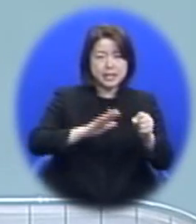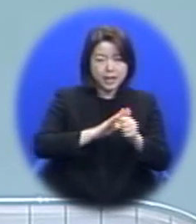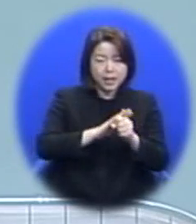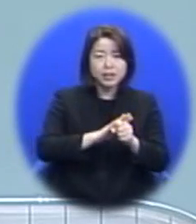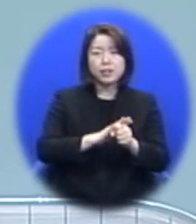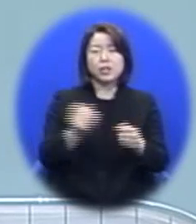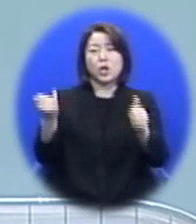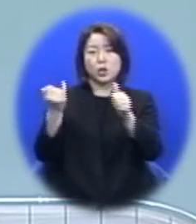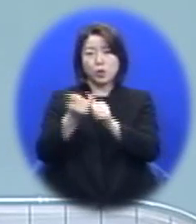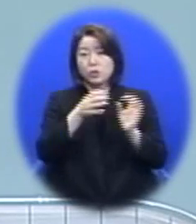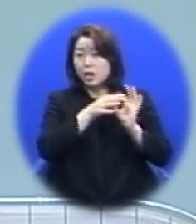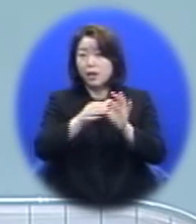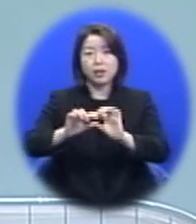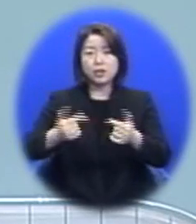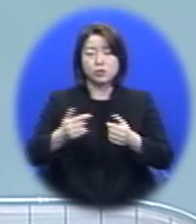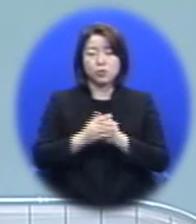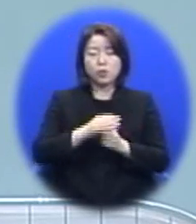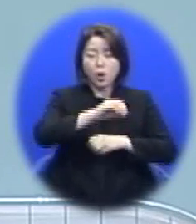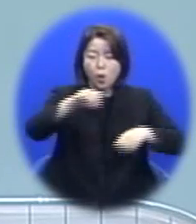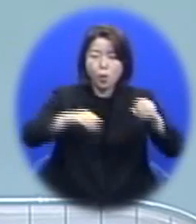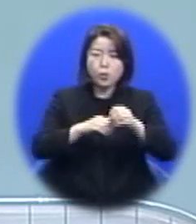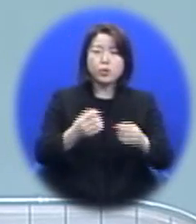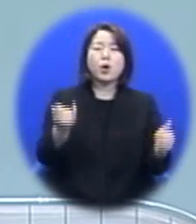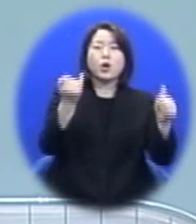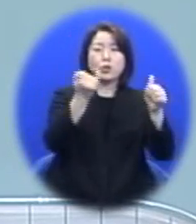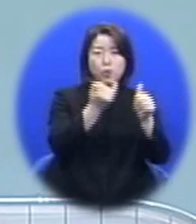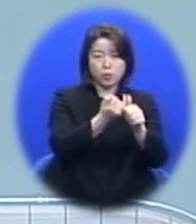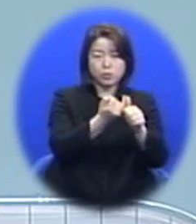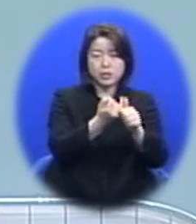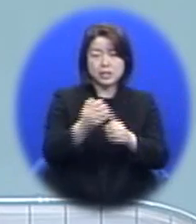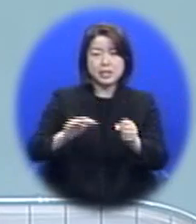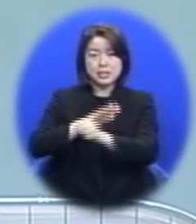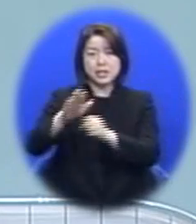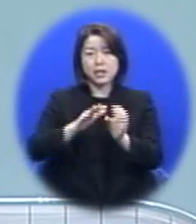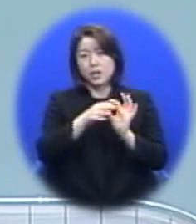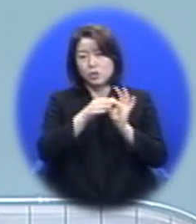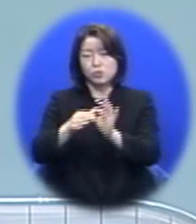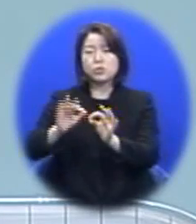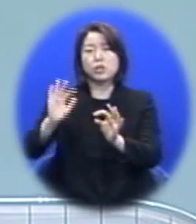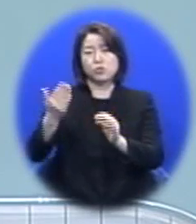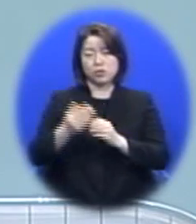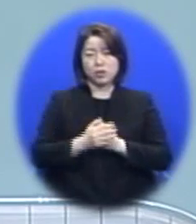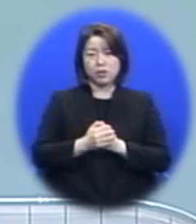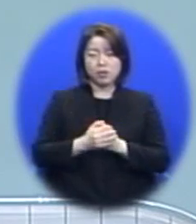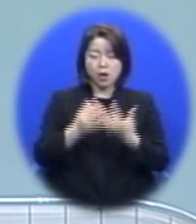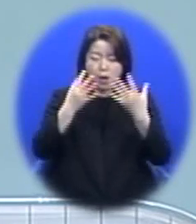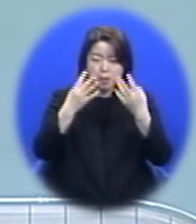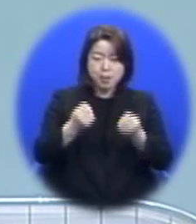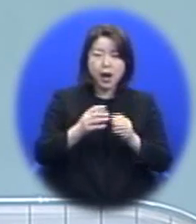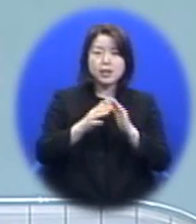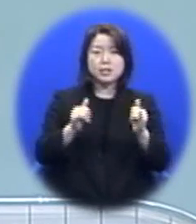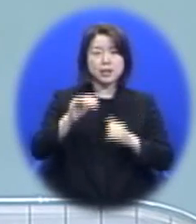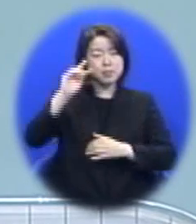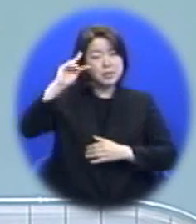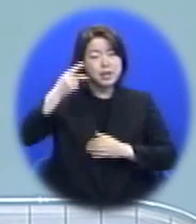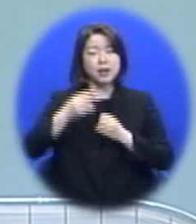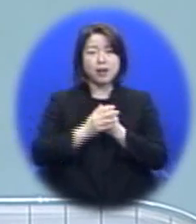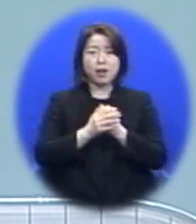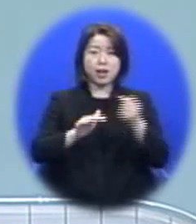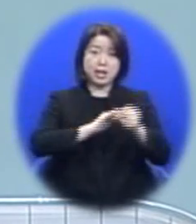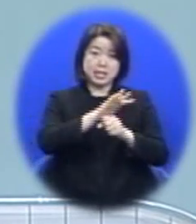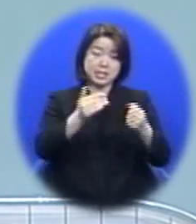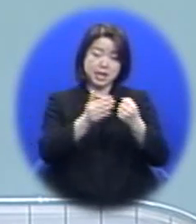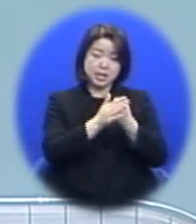결혼이 여러분의 사랑을 지탱해 줄 것입니다. 많은 사람이 착각하고 있어요. 사랑 때문에